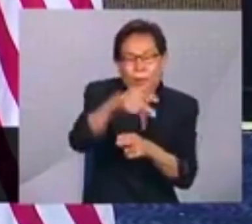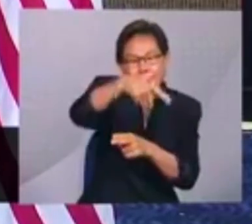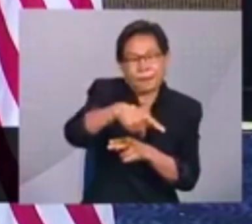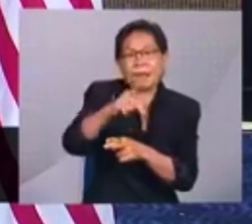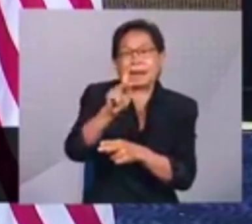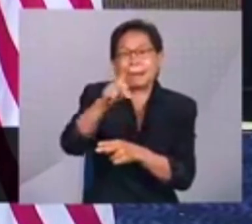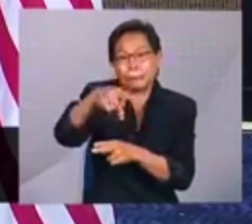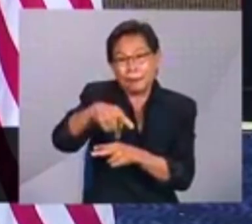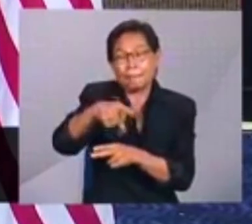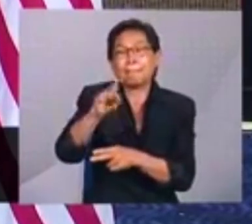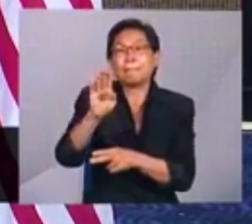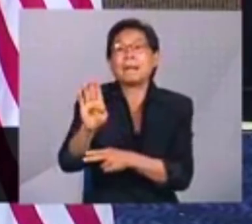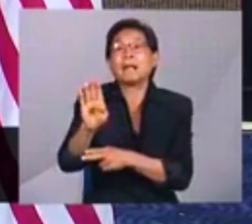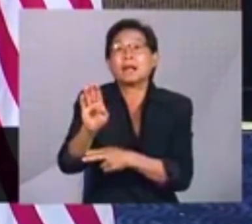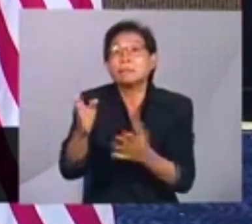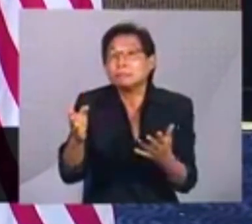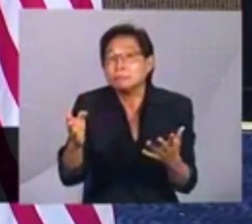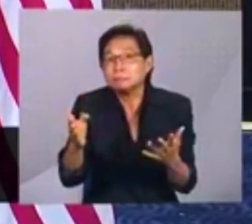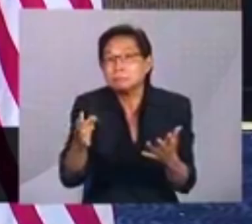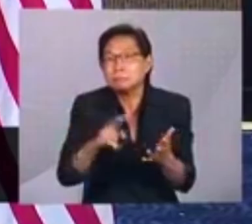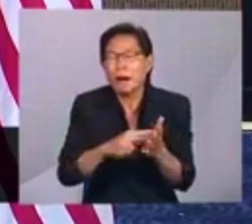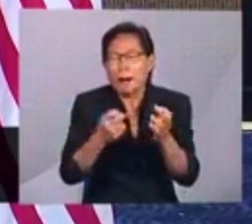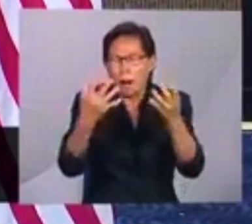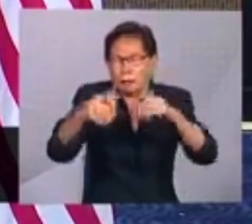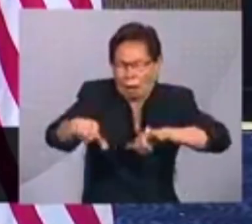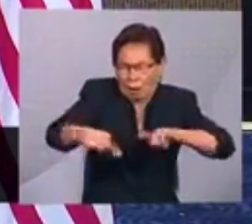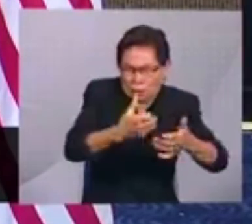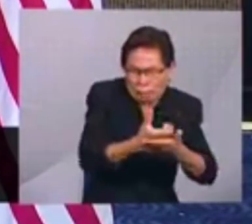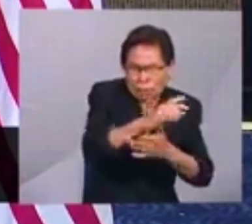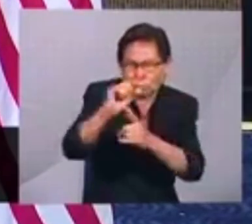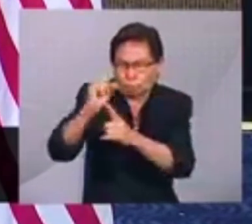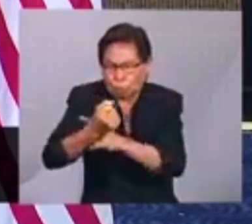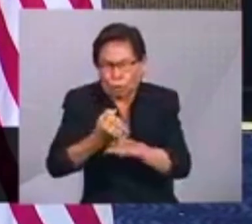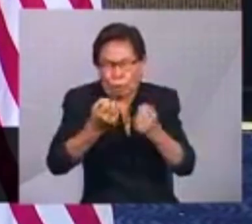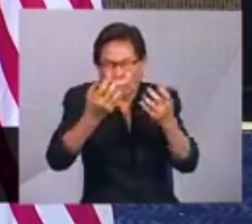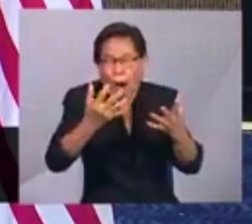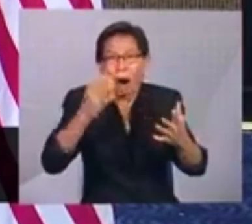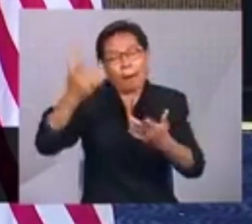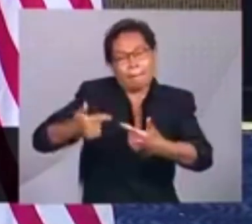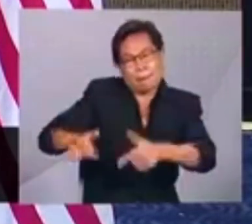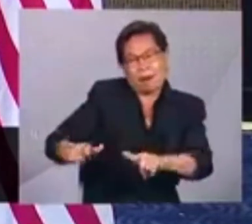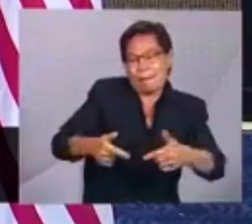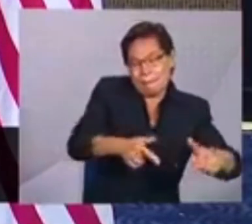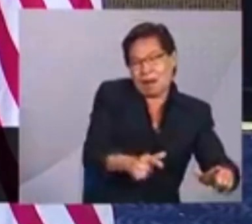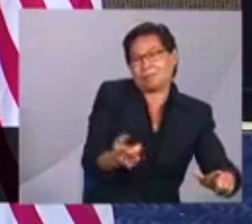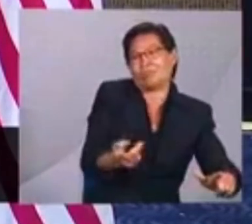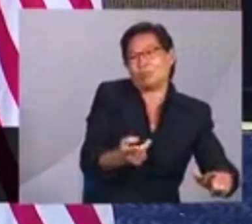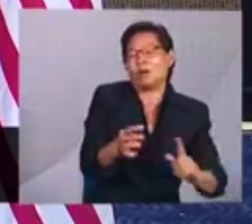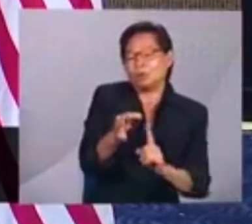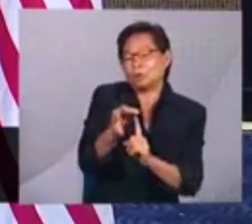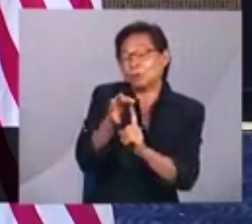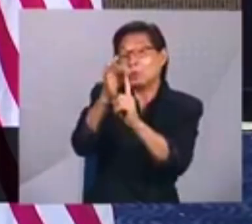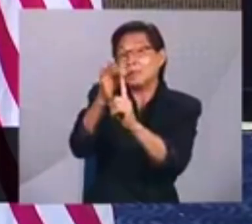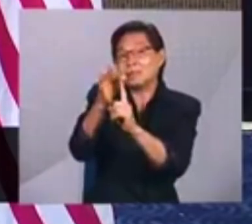PBI sebagian besar ada kode activity ekonomi dan sosial akan dibenarkan kecuali